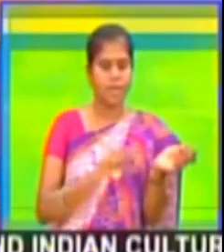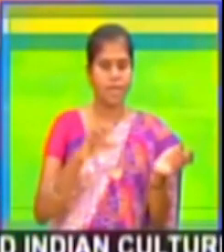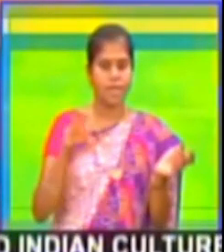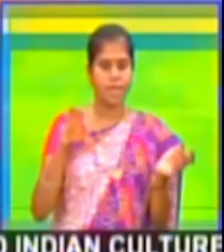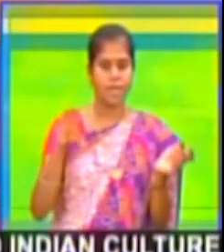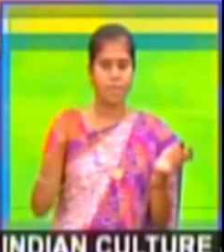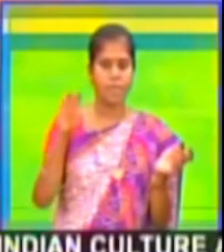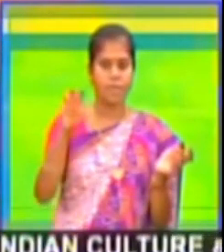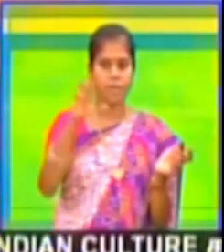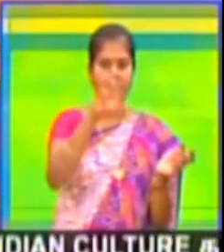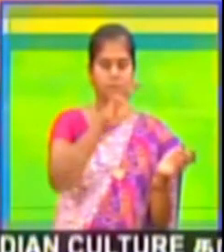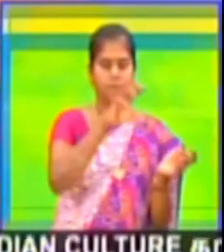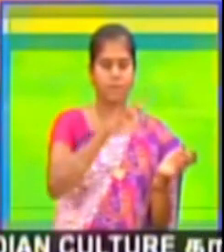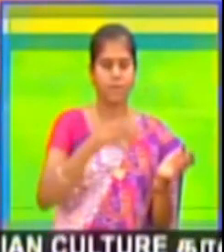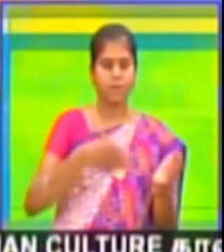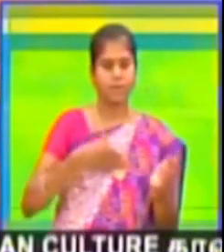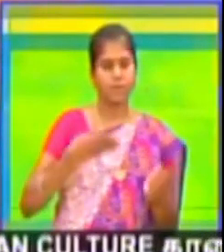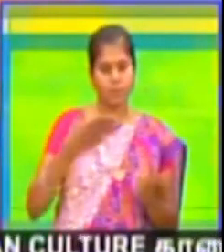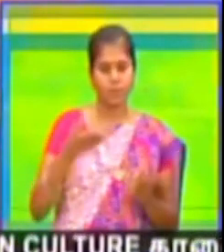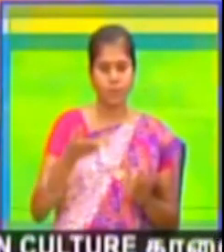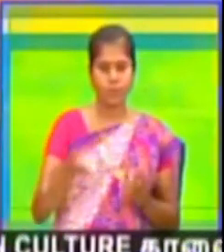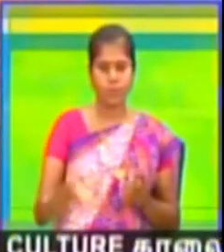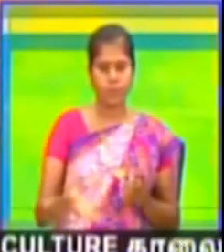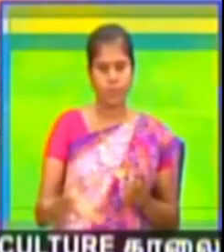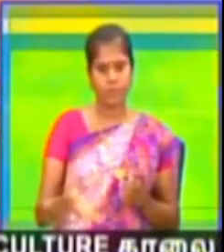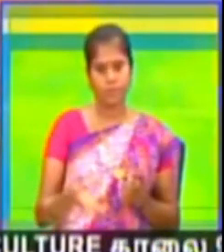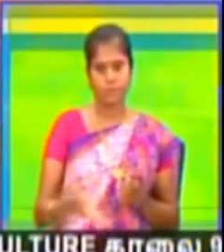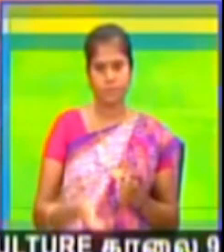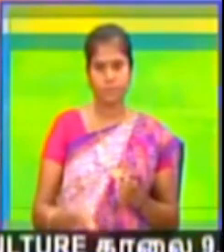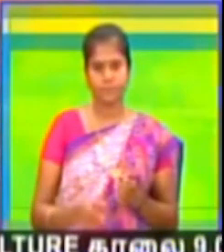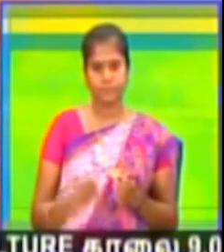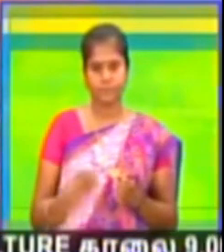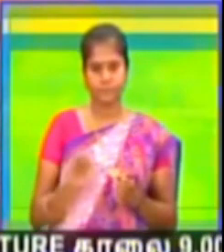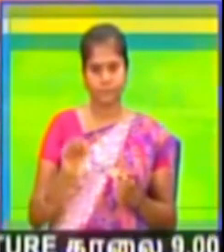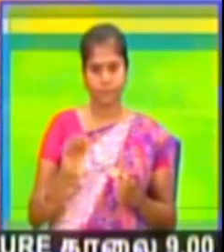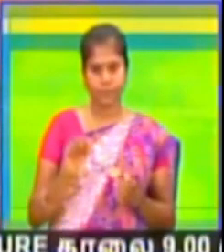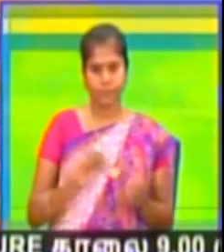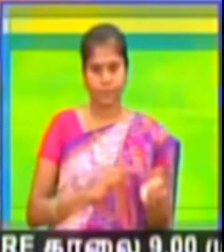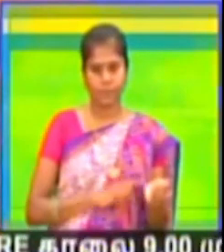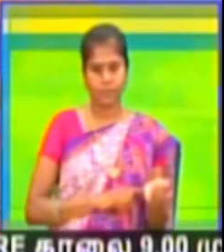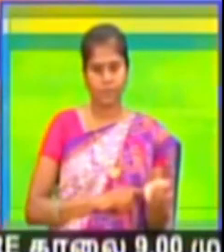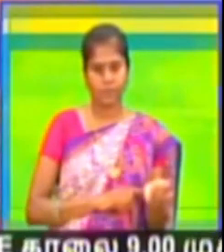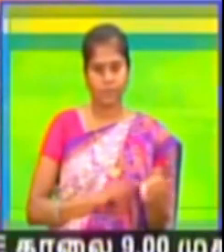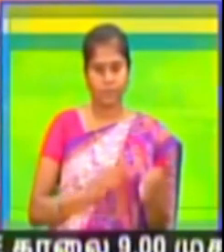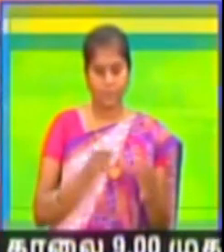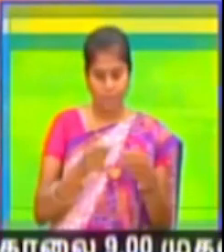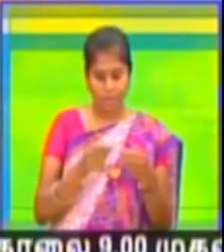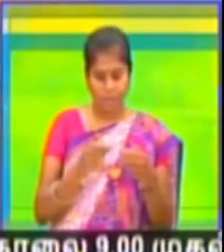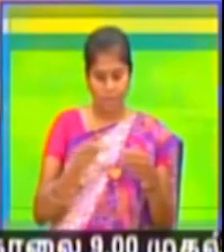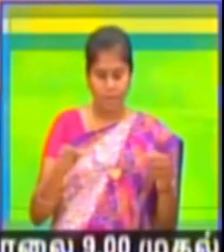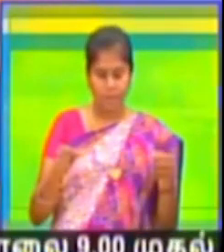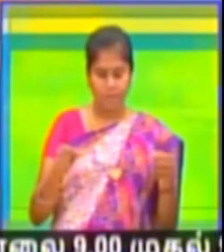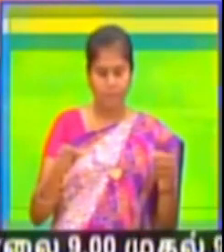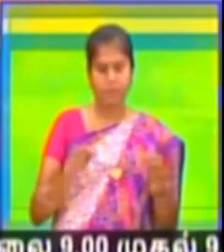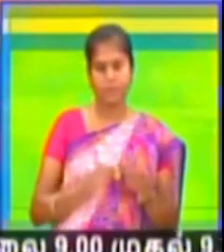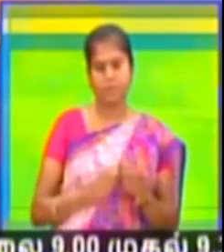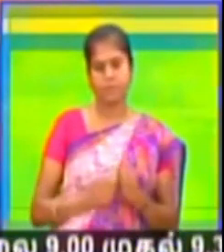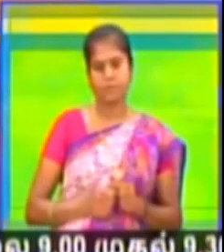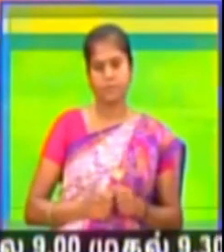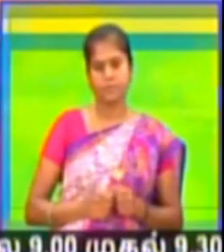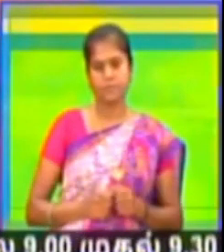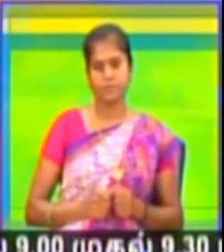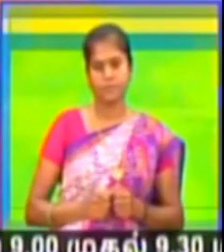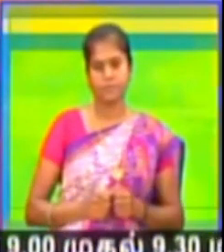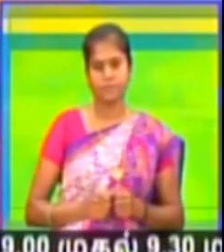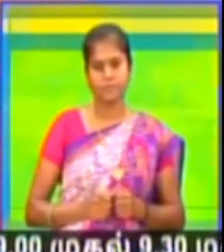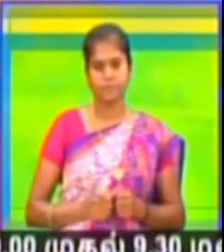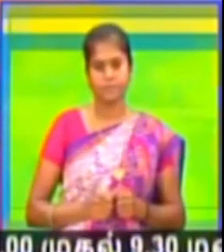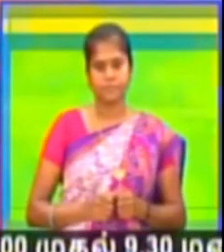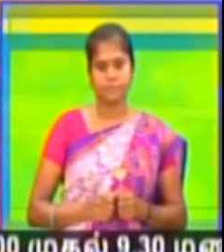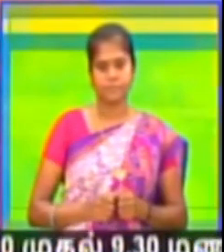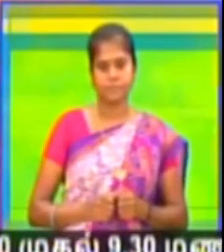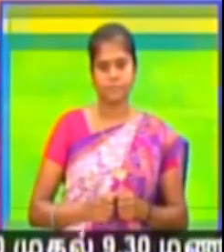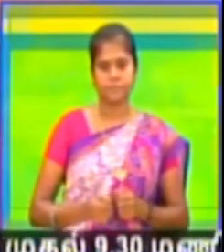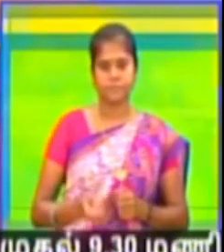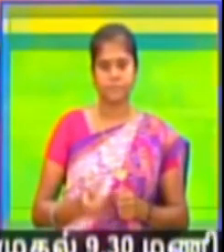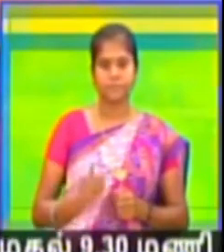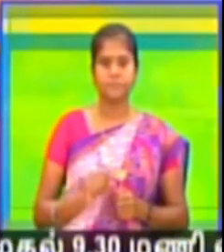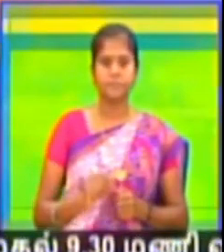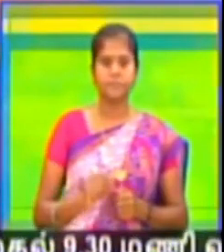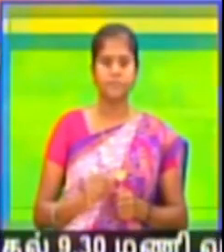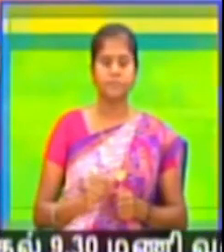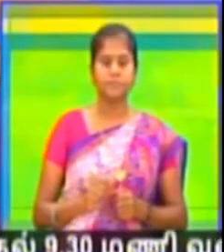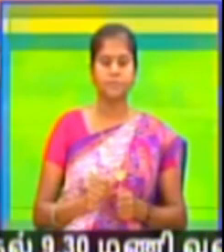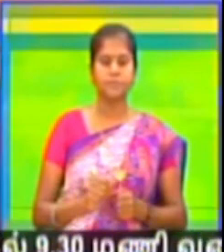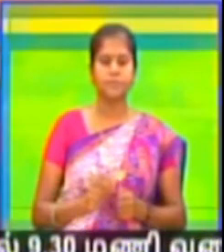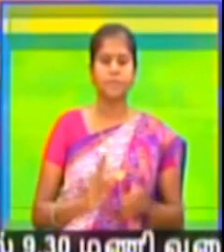ஒவ்வொரு இடத்துக்கும் ஒவ்வொரு நேரத்தை குறிப்பிட்டு அந்த நேரத்தை அளவிடுறாங்க. அடுத்தபடியாக நம்ம பார்க்க போகிறது வட